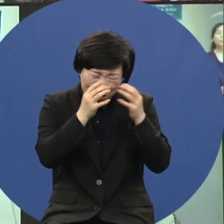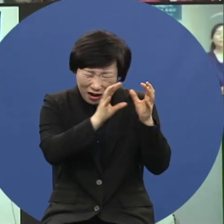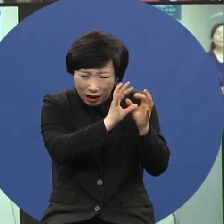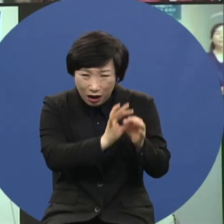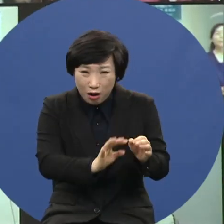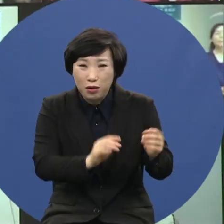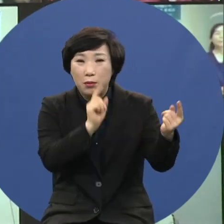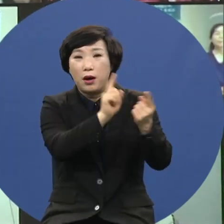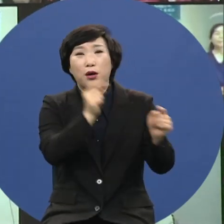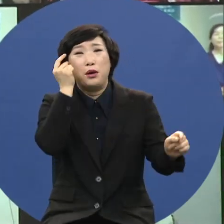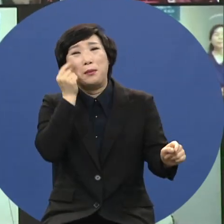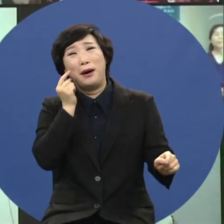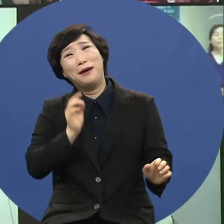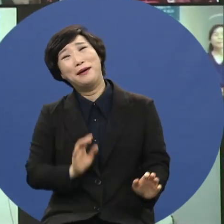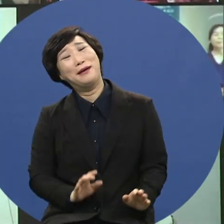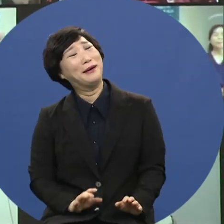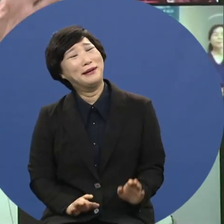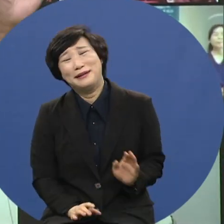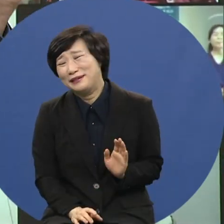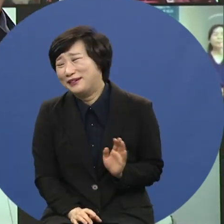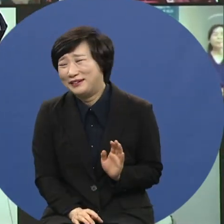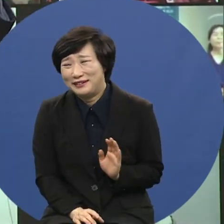다 당한다고 생각 한번 해보세요.